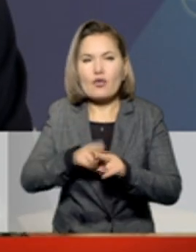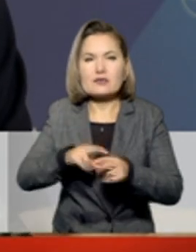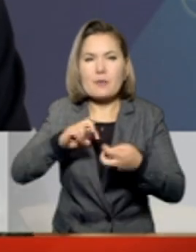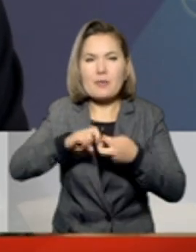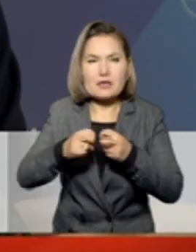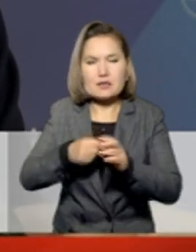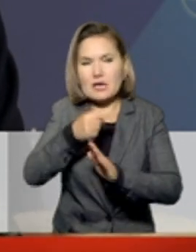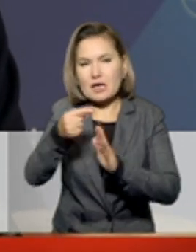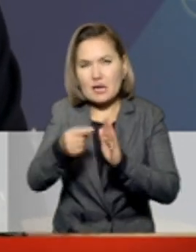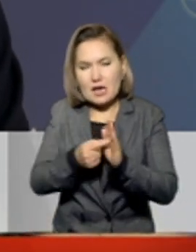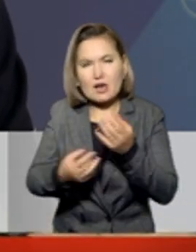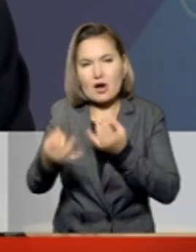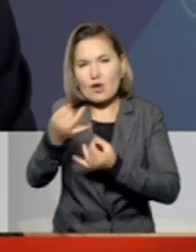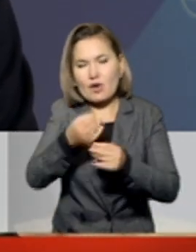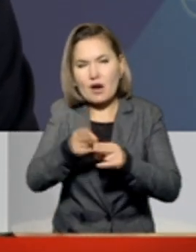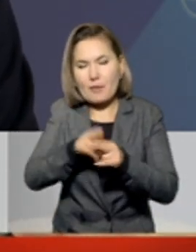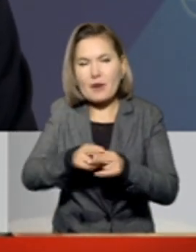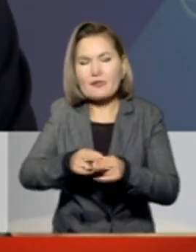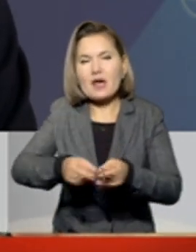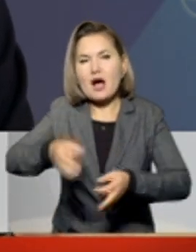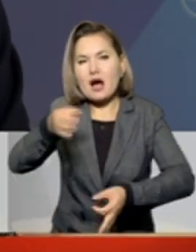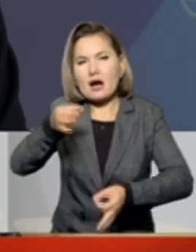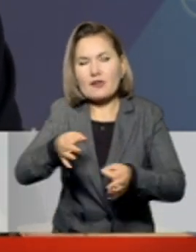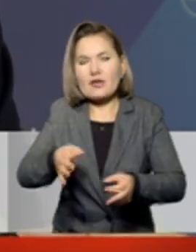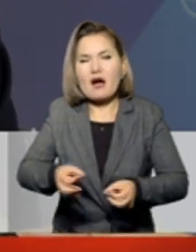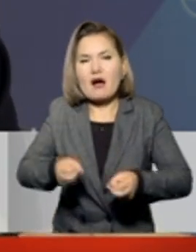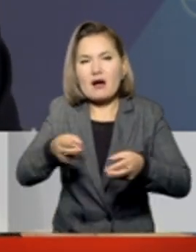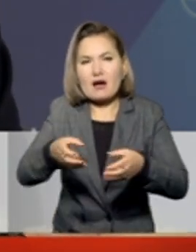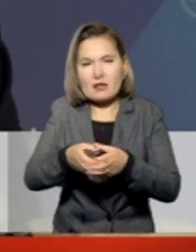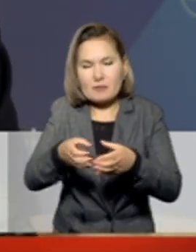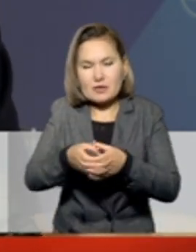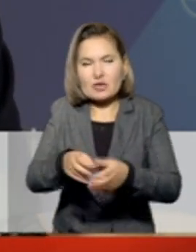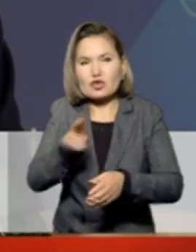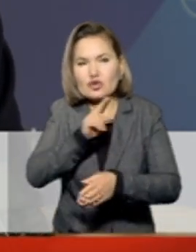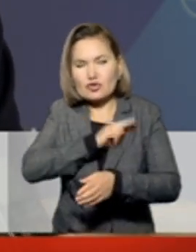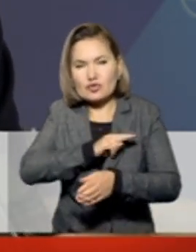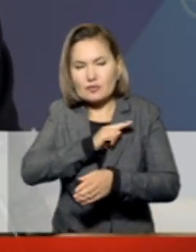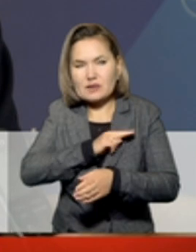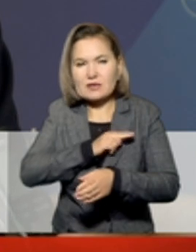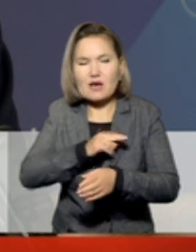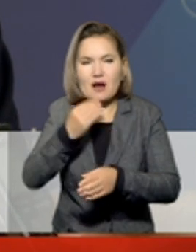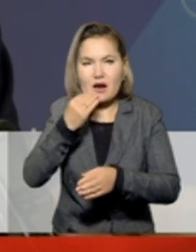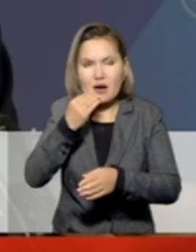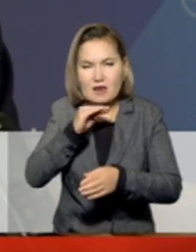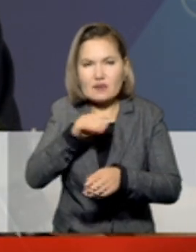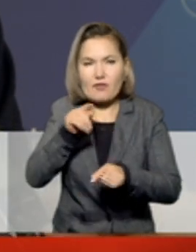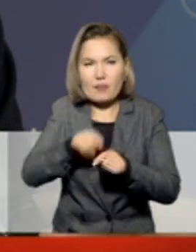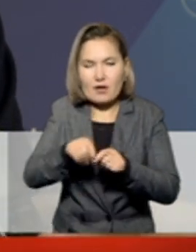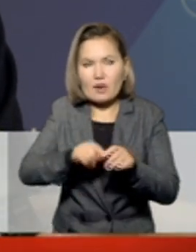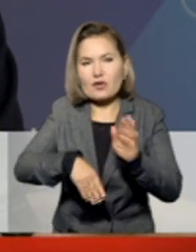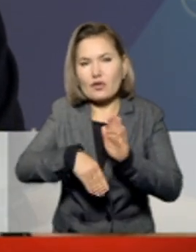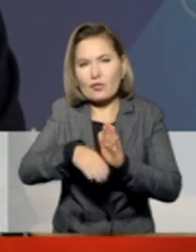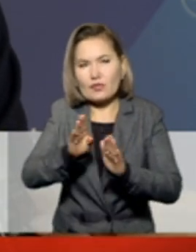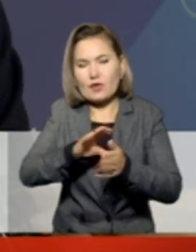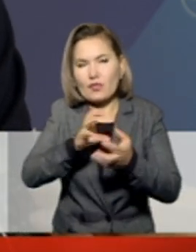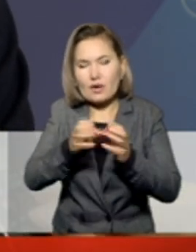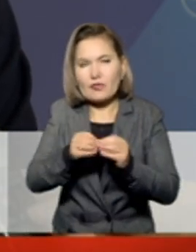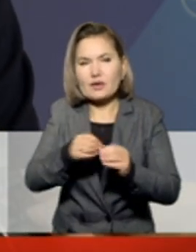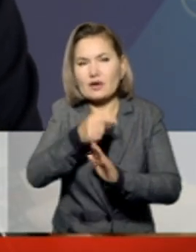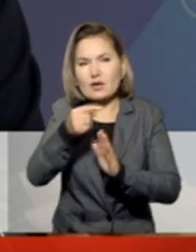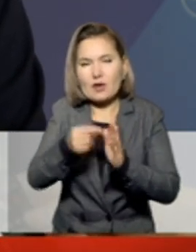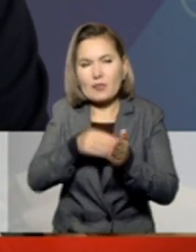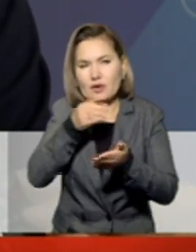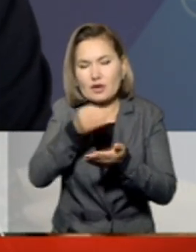талқыланады қылмыстық сот төрелігі бойынша. Біз енді бұл форумда талқыланатын сұрақтар